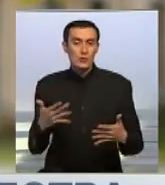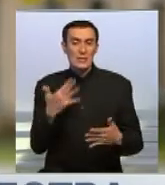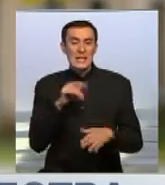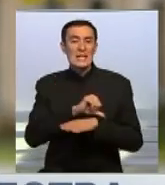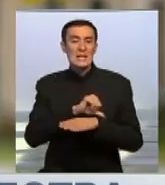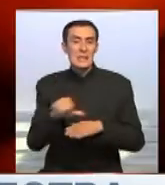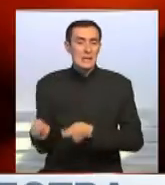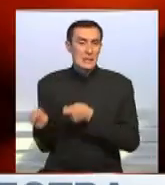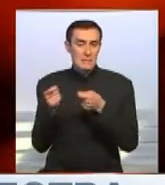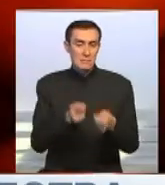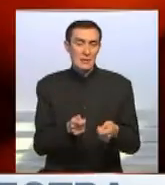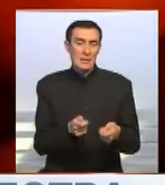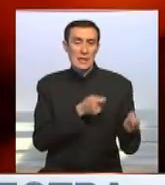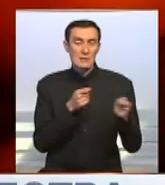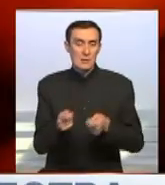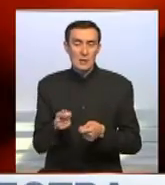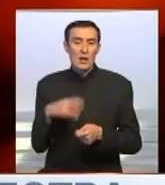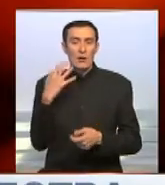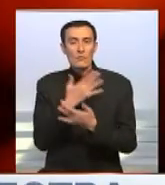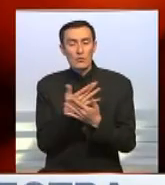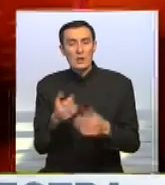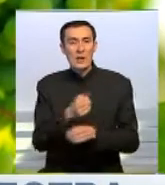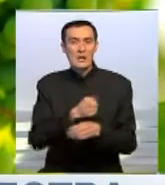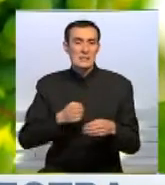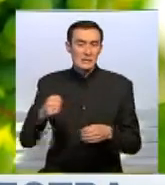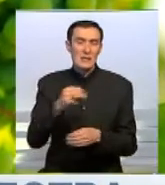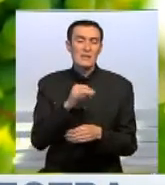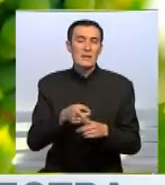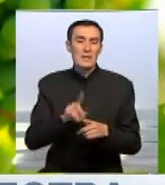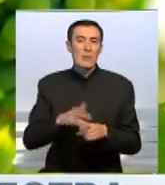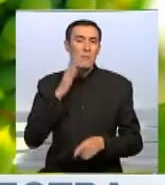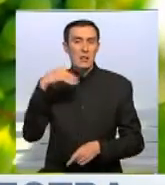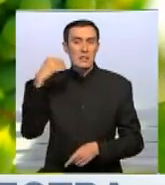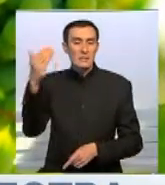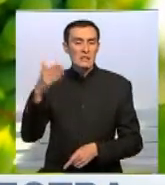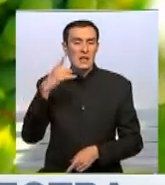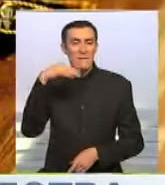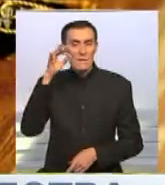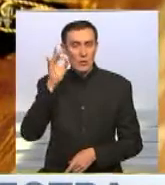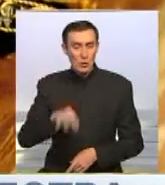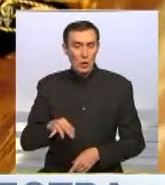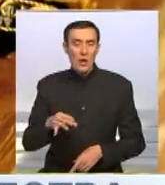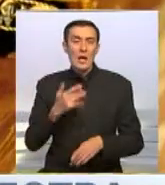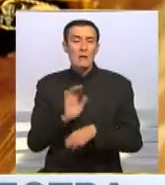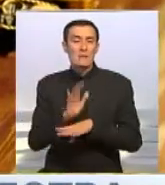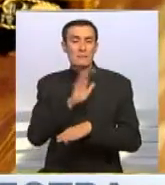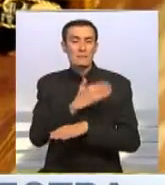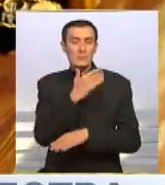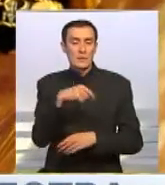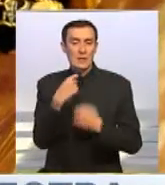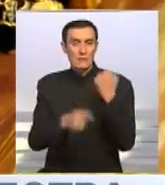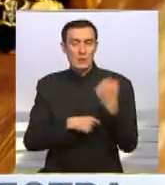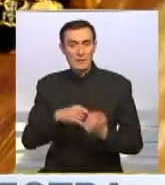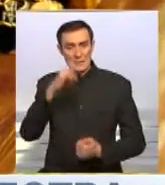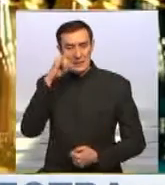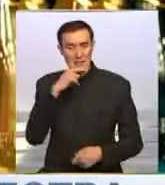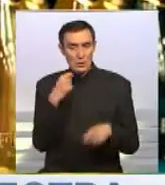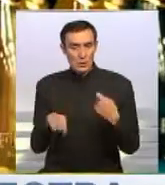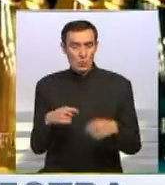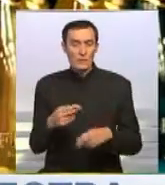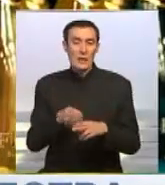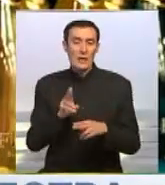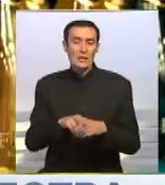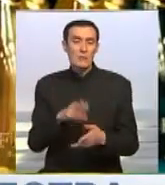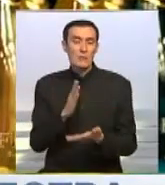и экспорта. Фрукты, овощи, консервы и, конечно же, легендарное молдавское вино. Традиционно лидеры экспорта из Молдовы в Казахстан. На эти группы